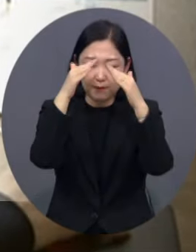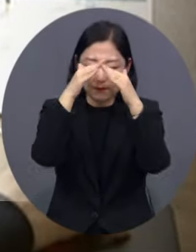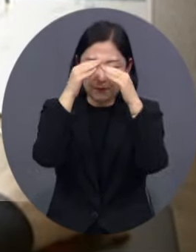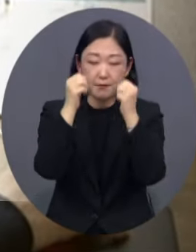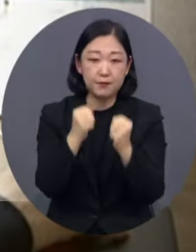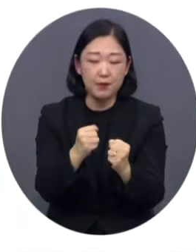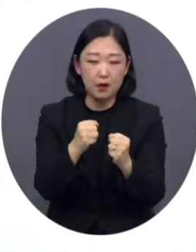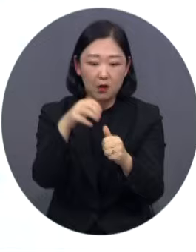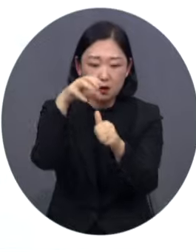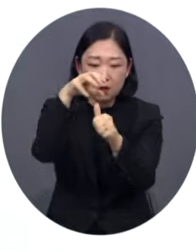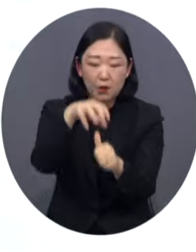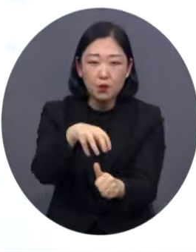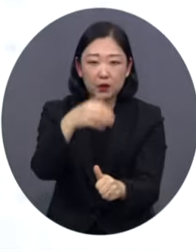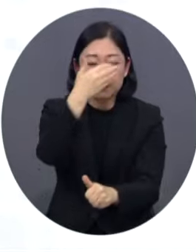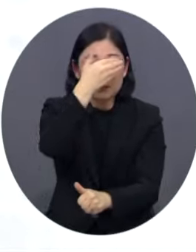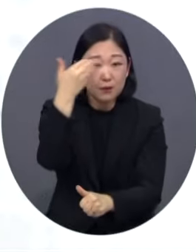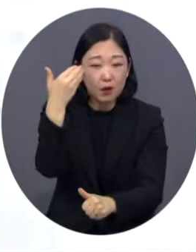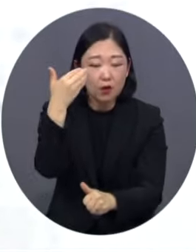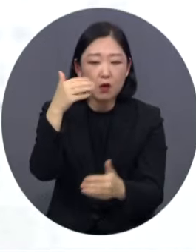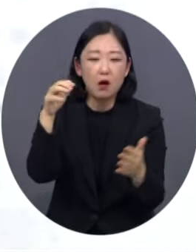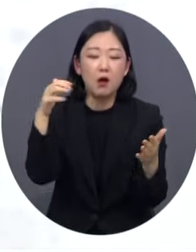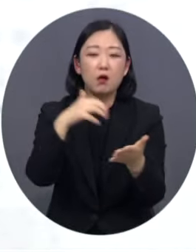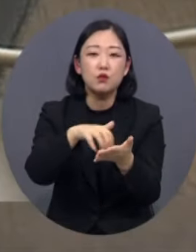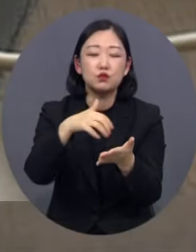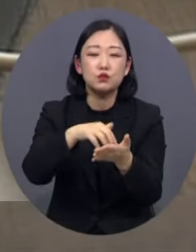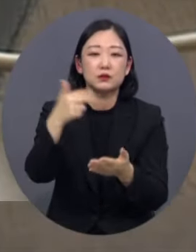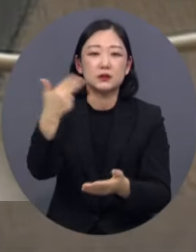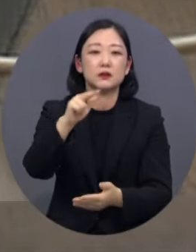않는 은둔형 청년은 모두